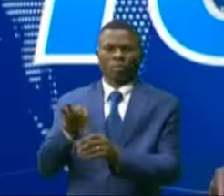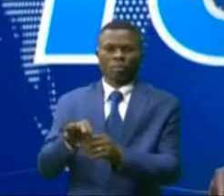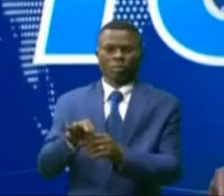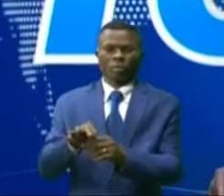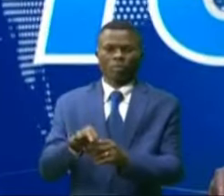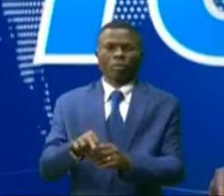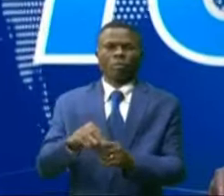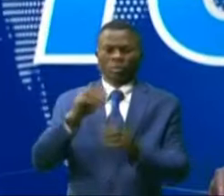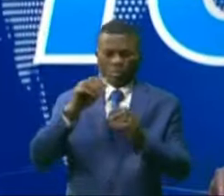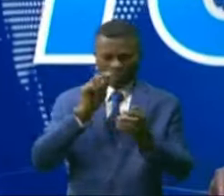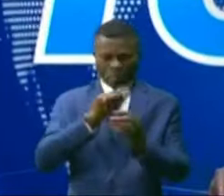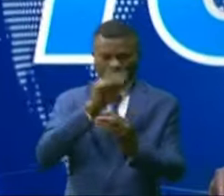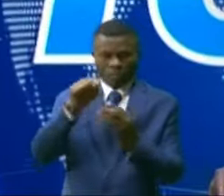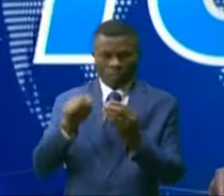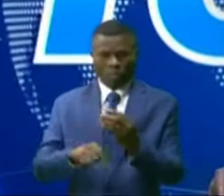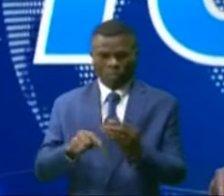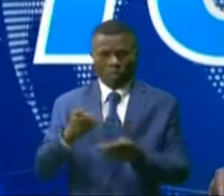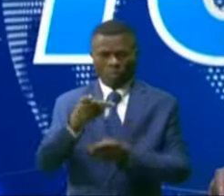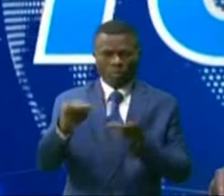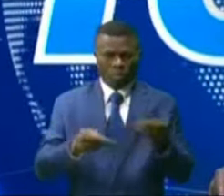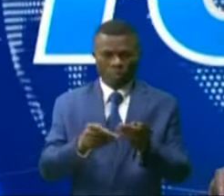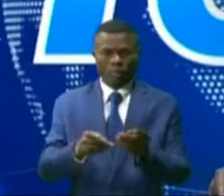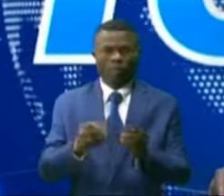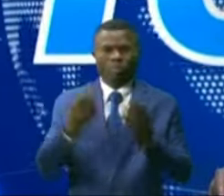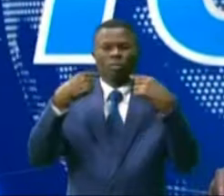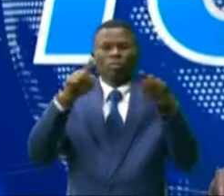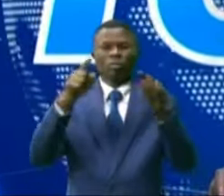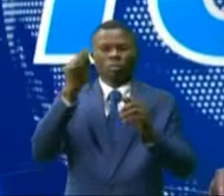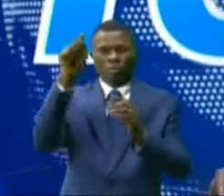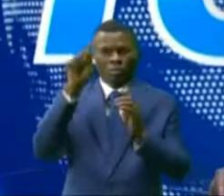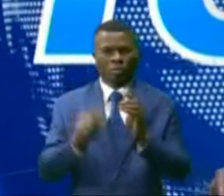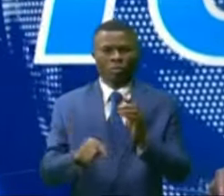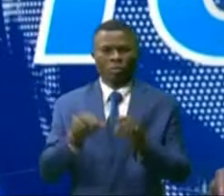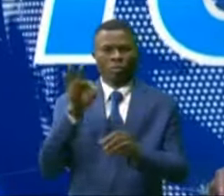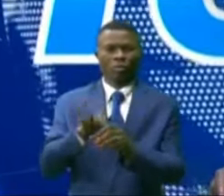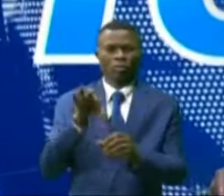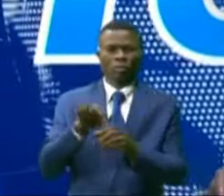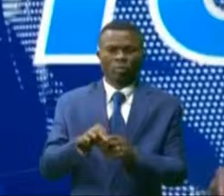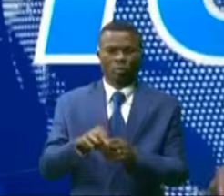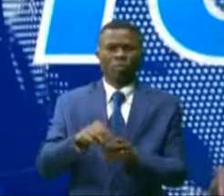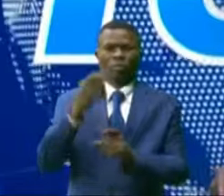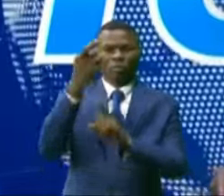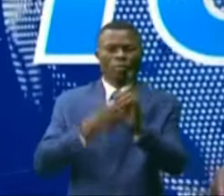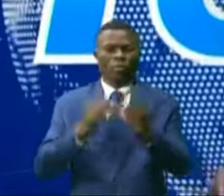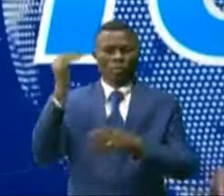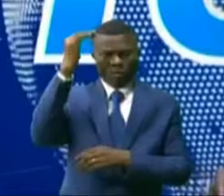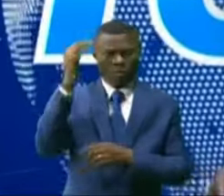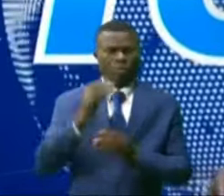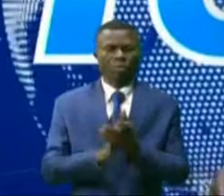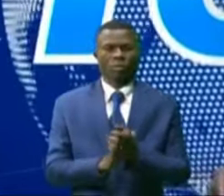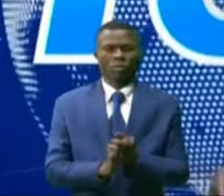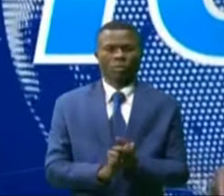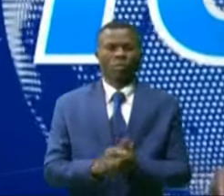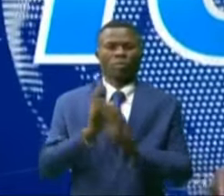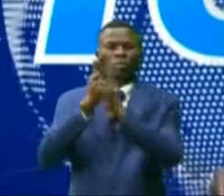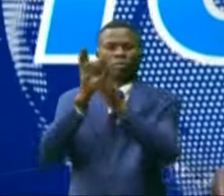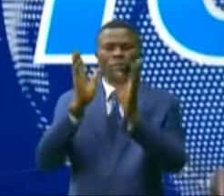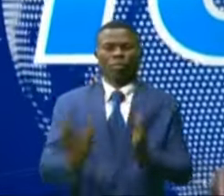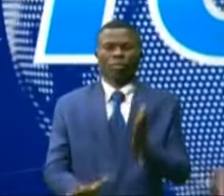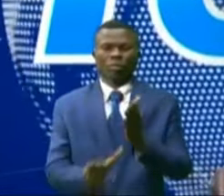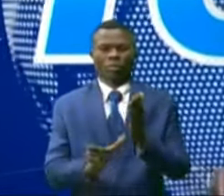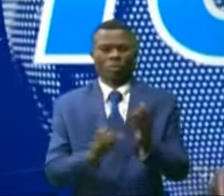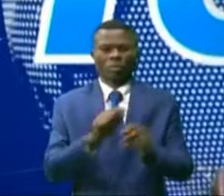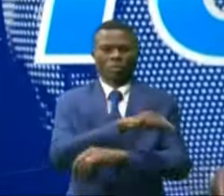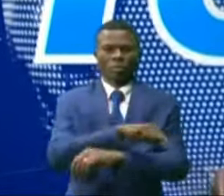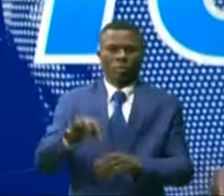dépouillement et des centres de compilation des résultats pour le scrutin du 20 décembre prochain par le rapporteur adjoint de la